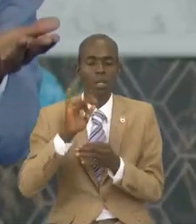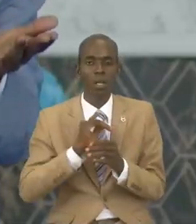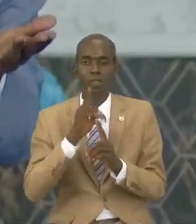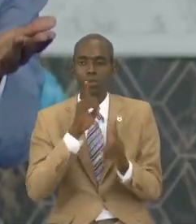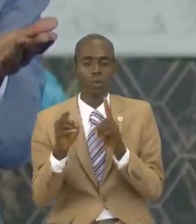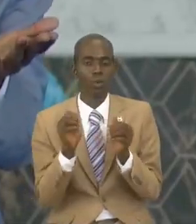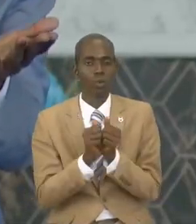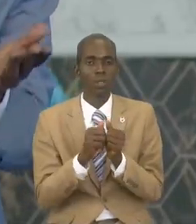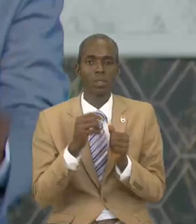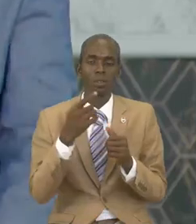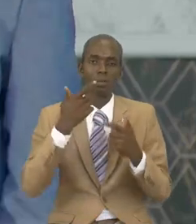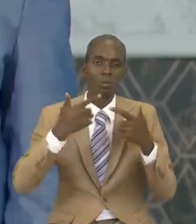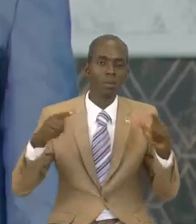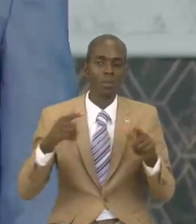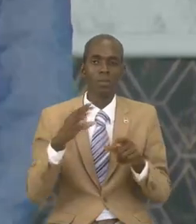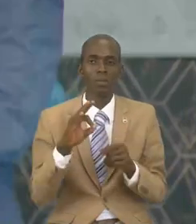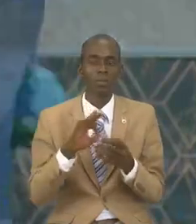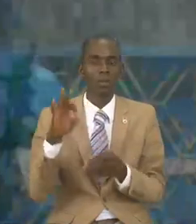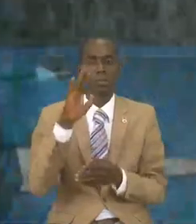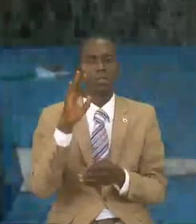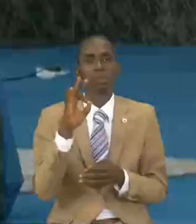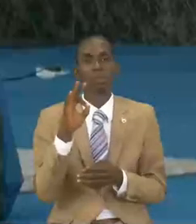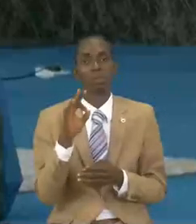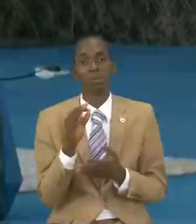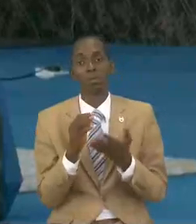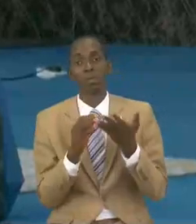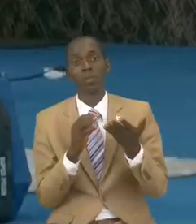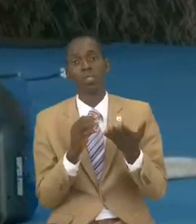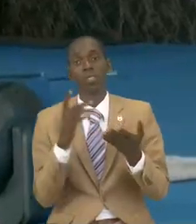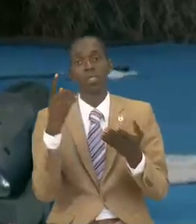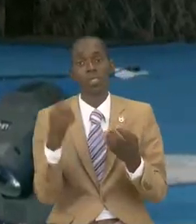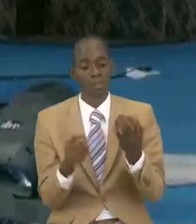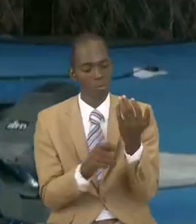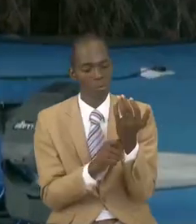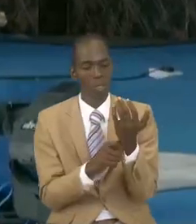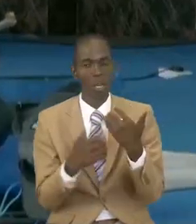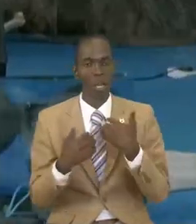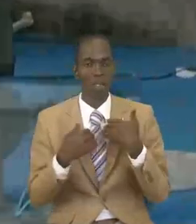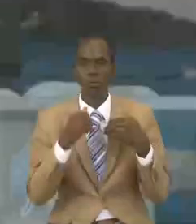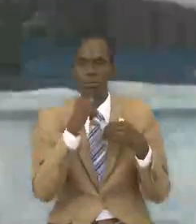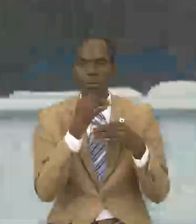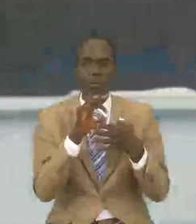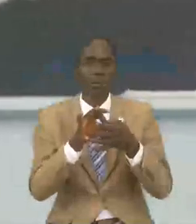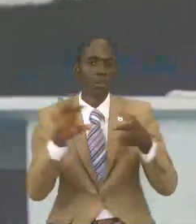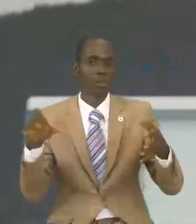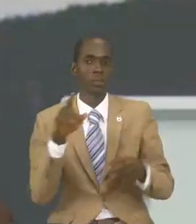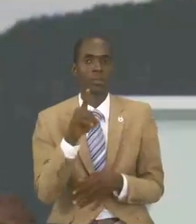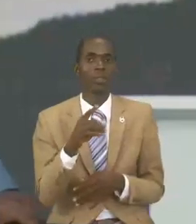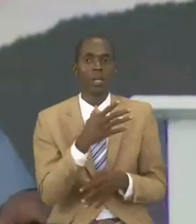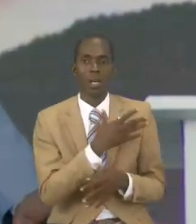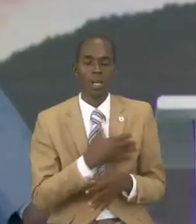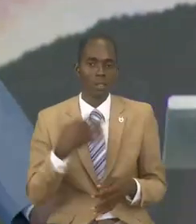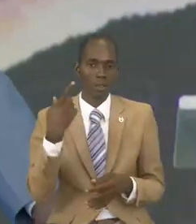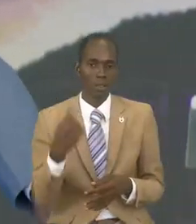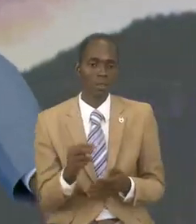langue. Te voici. La chair ne t'a pas libéré et l'enlèvement